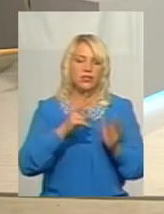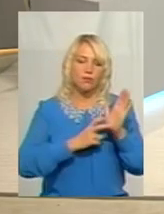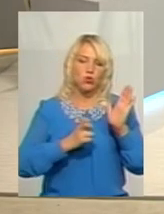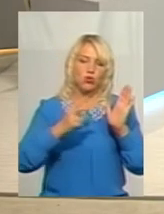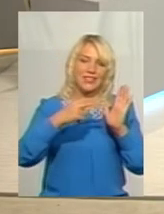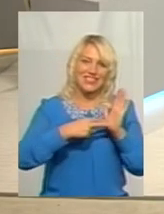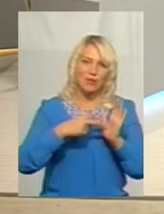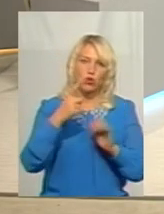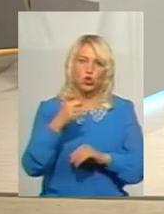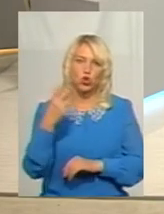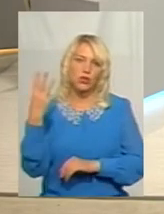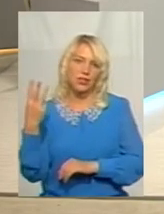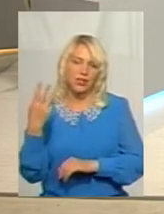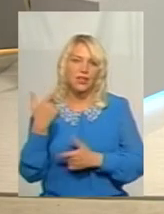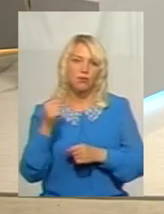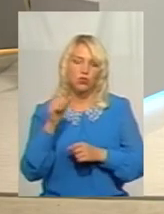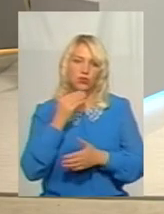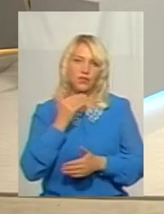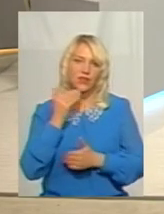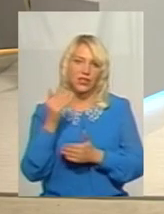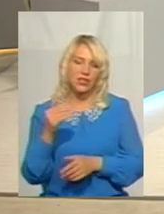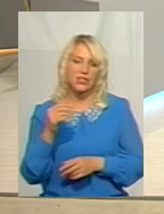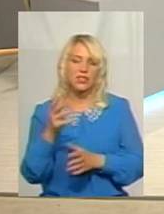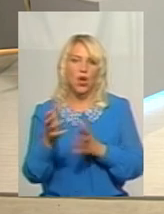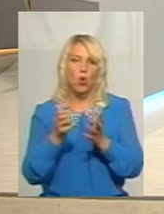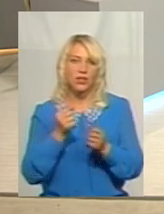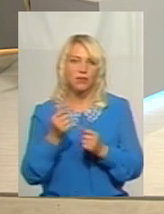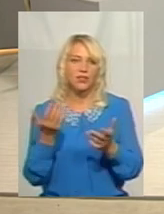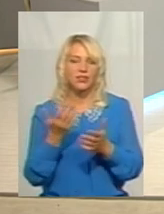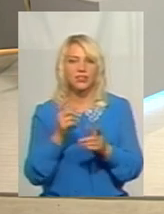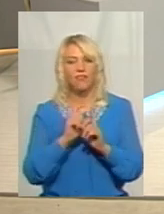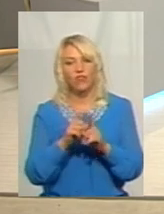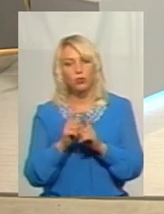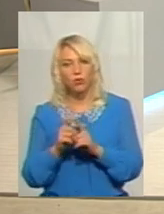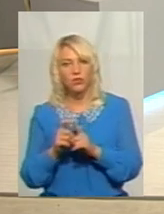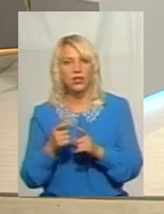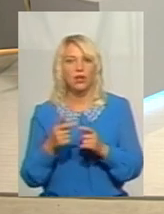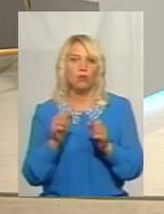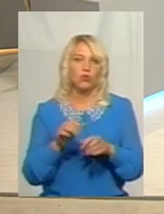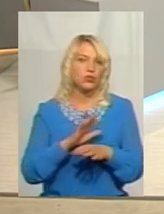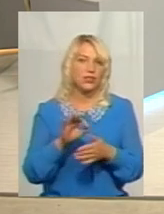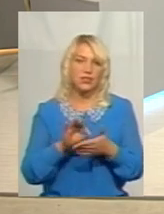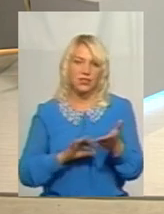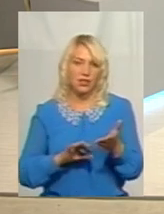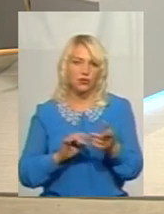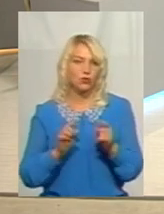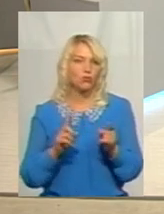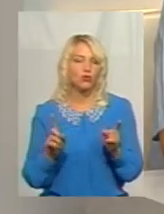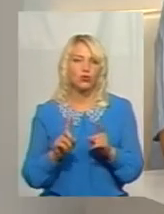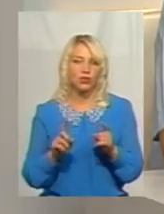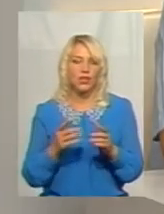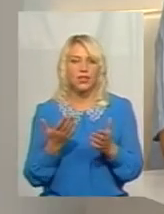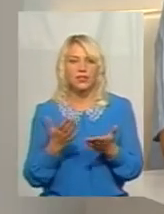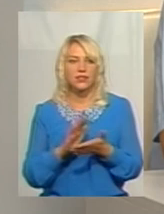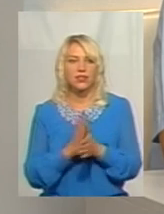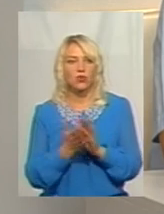707-103, на яку можна звертатися, отримати десь колись якісь відповіді, можливо, не зразу, тому що десь в